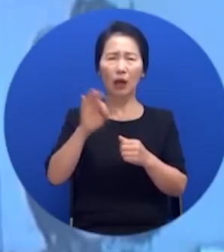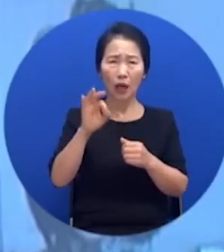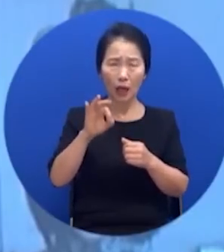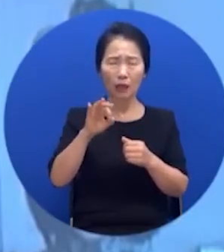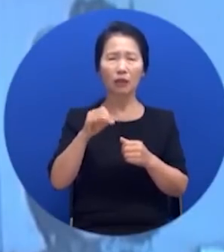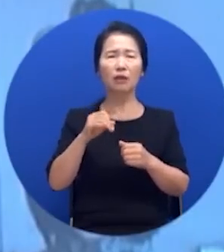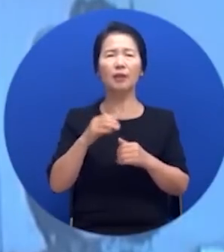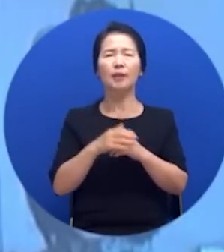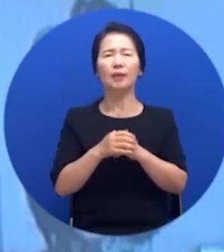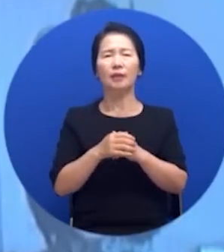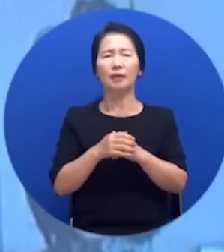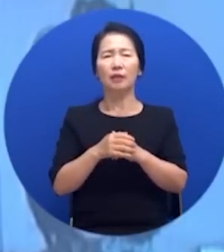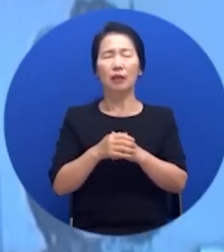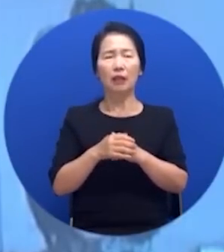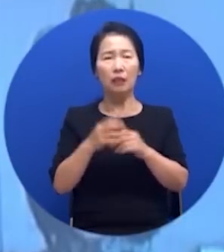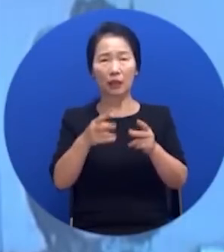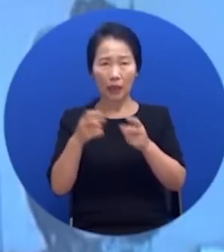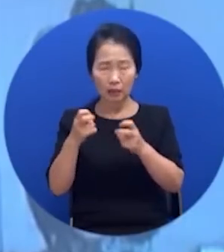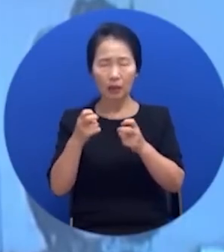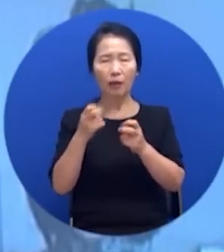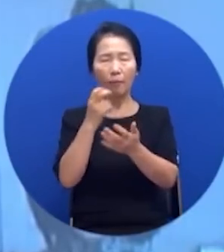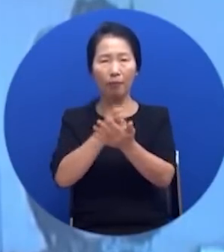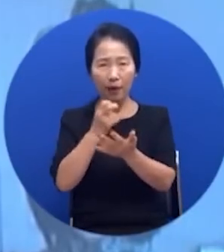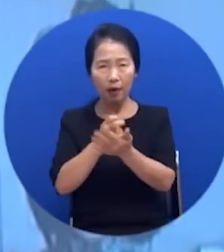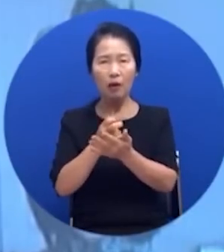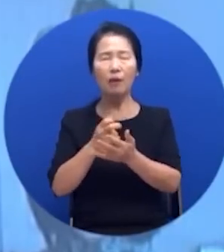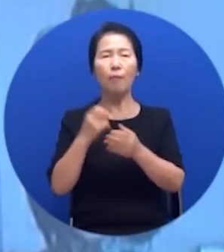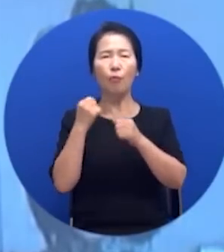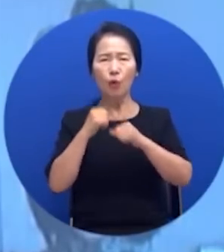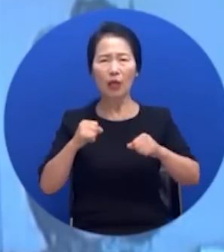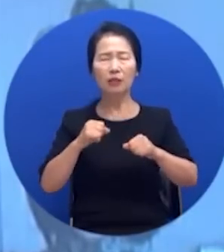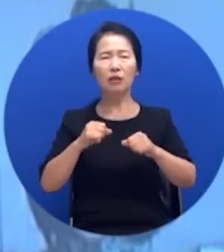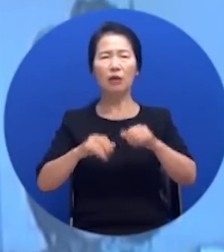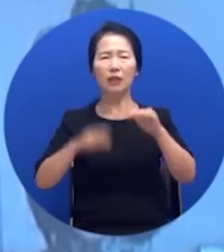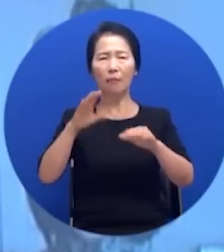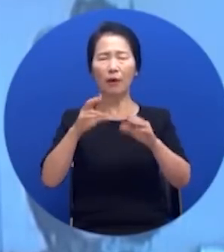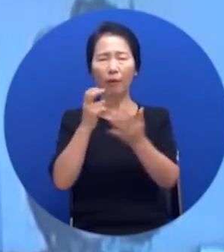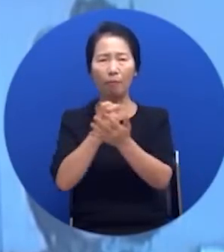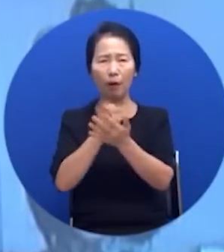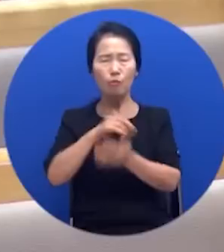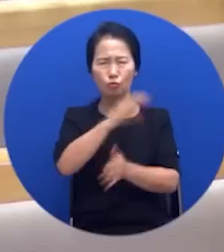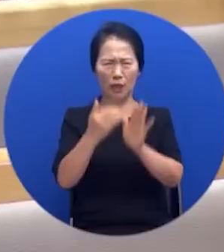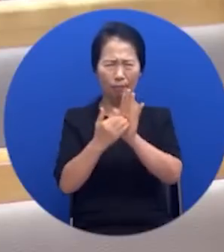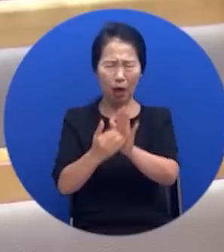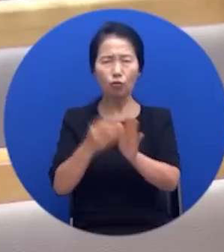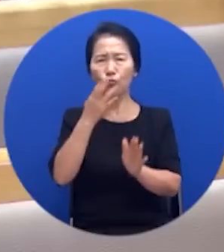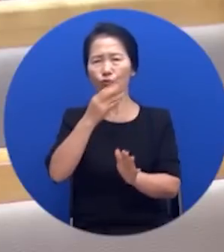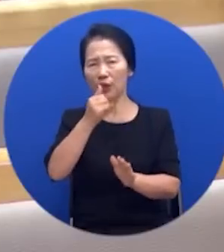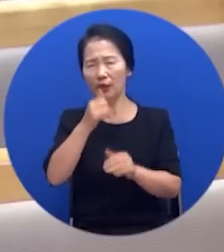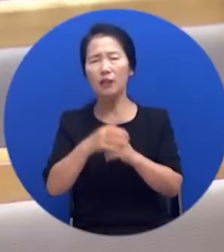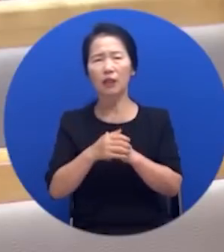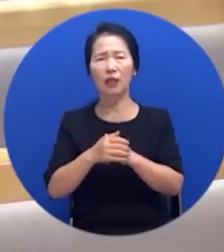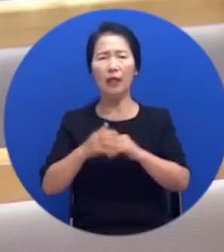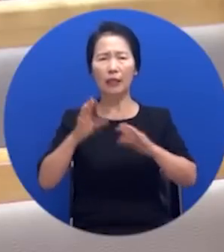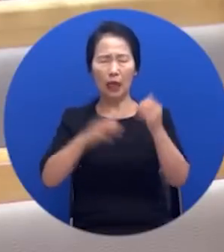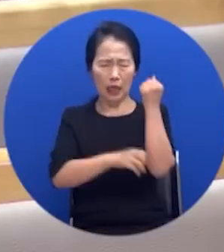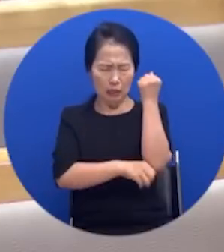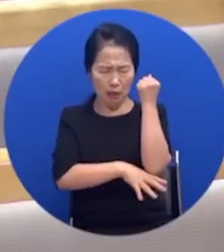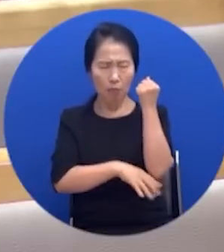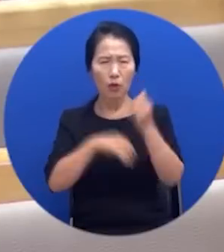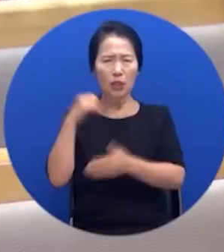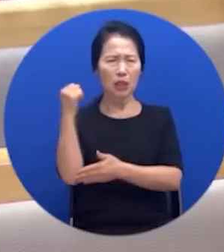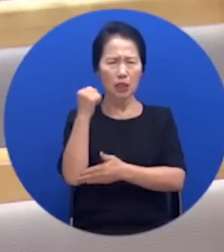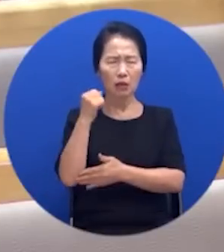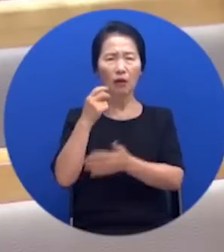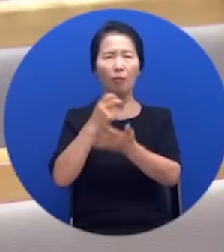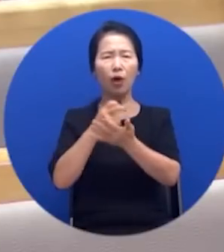포괄적 차별금지법과 낙태허용법은 우리가 막지 않으면 영원히 나라의 근간을 흔드는 법을 알게